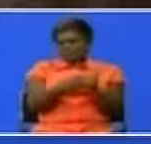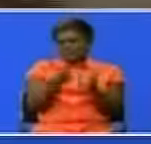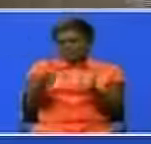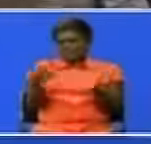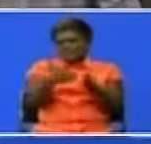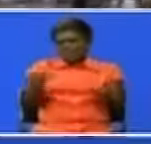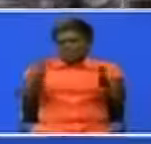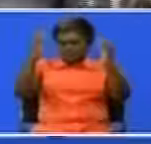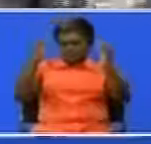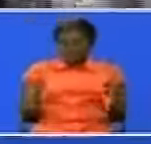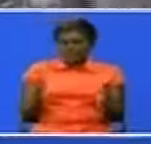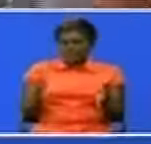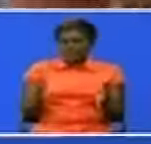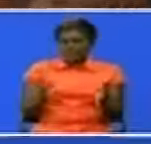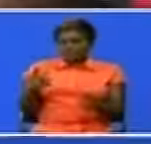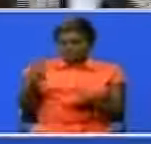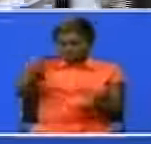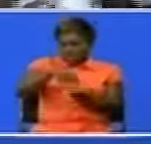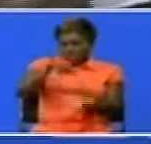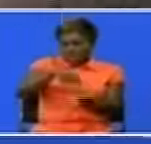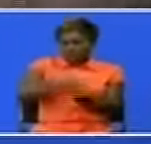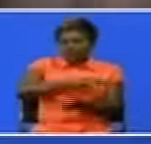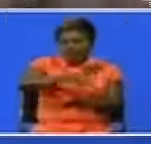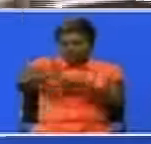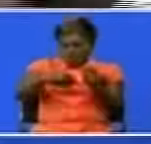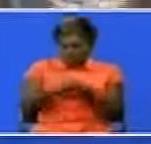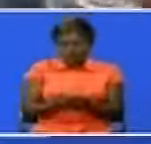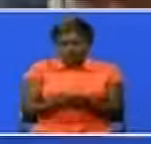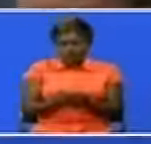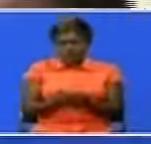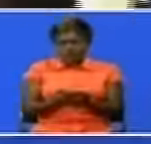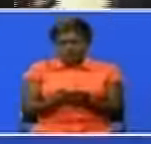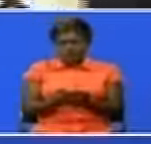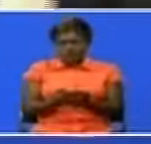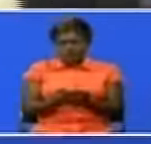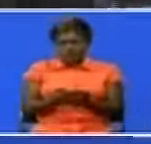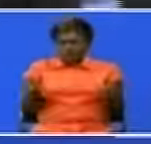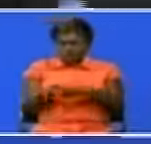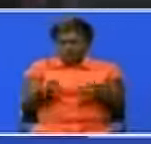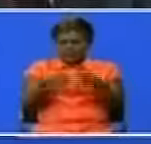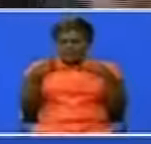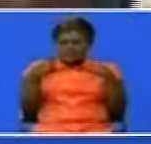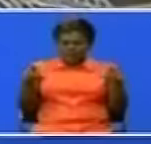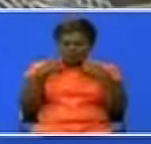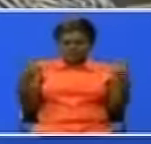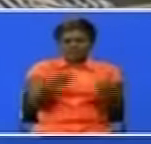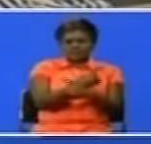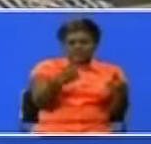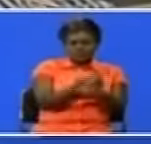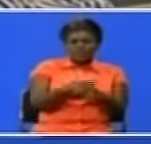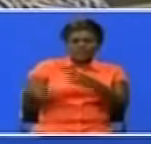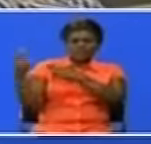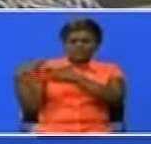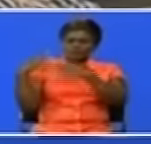kwa stesheni zinazotegemea vipindi hivyo, hasa vya redio vilivyo na wasikilizaji wengi na vilivyosheheni matangazo yanayozifaidi kifedha.